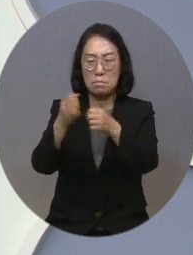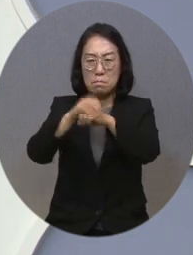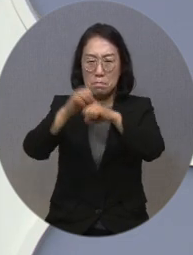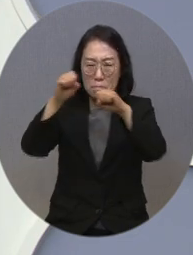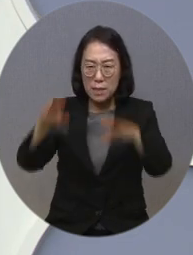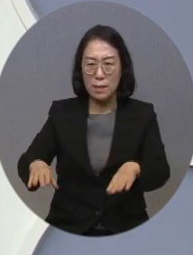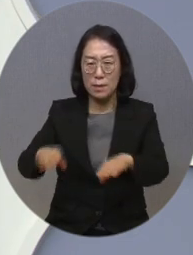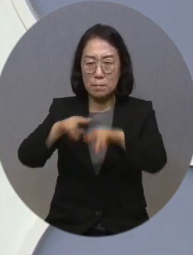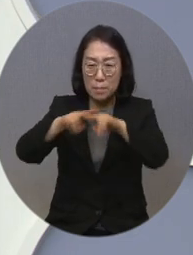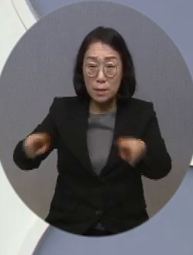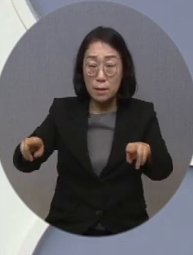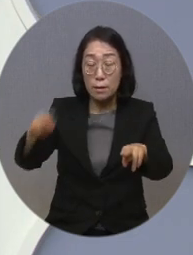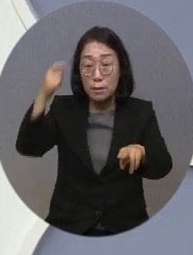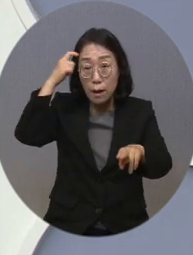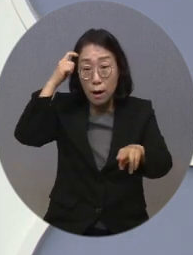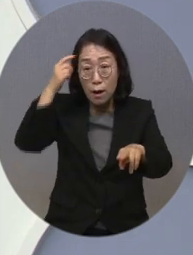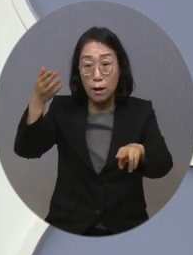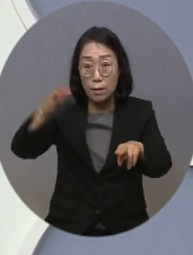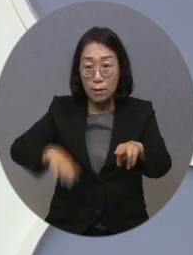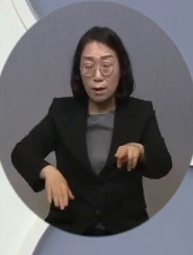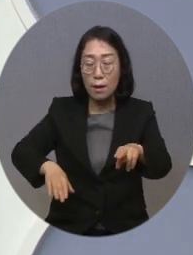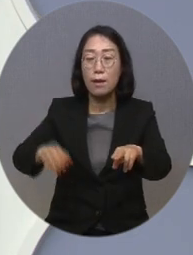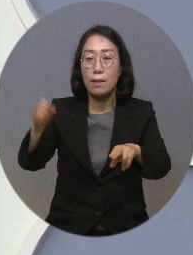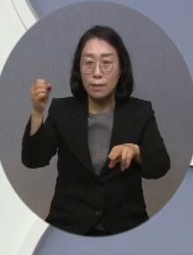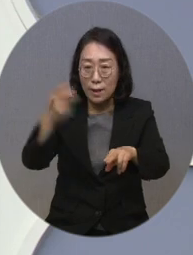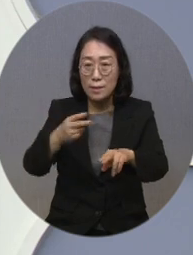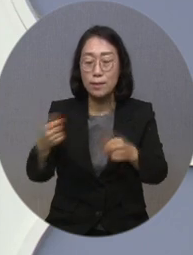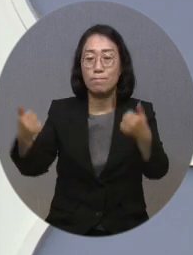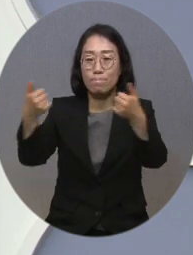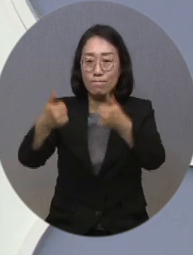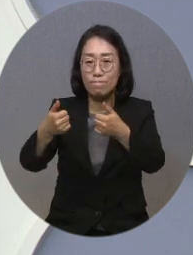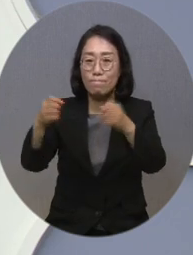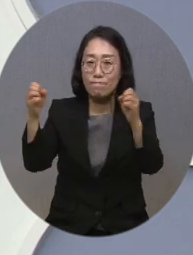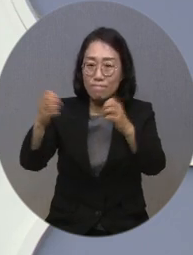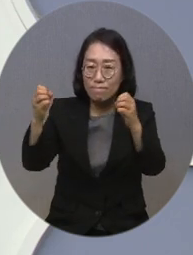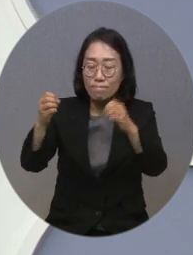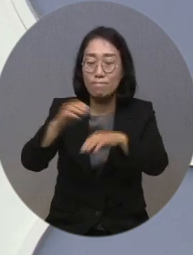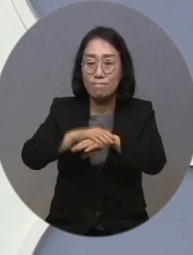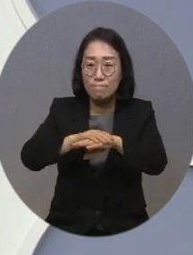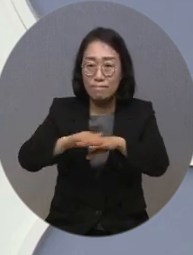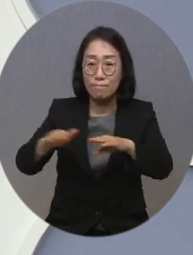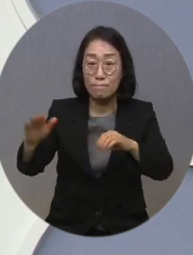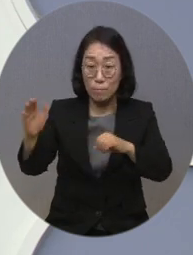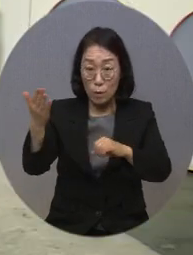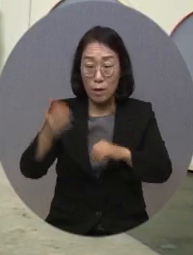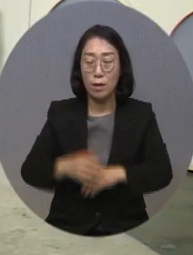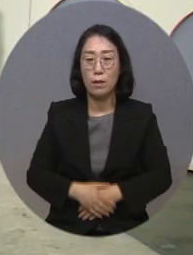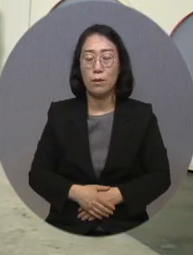않았습니까? 그런데 그런 게 잘 이루어지고 또 발표한 거 보면